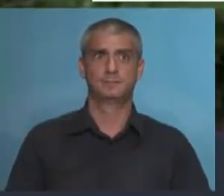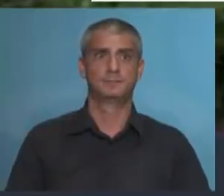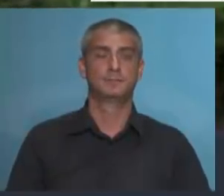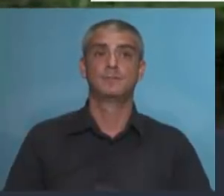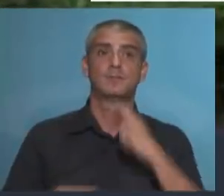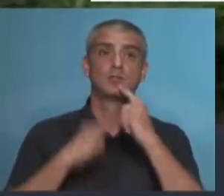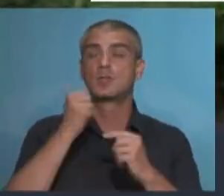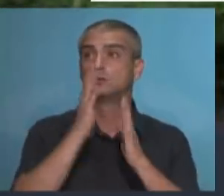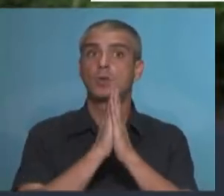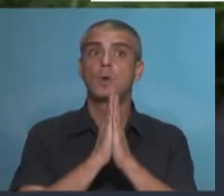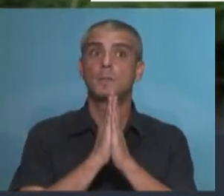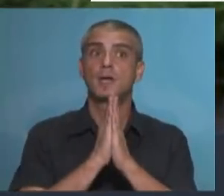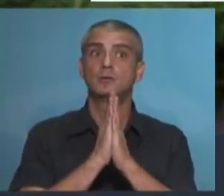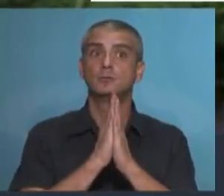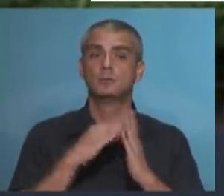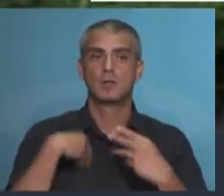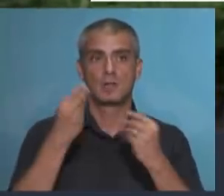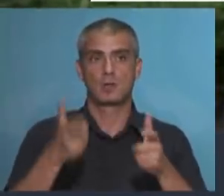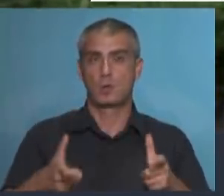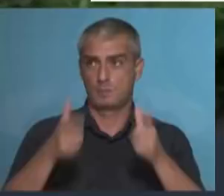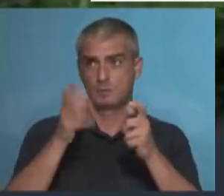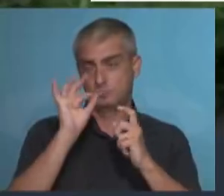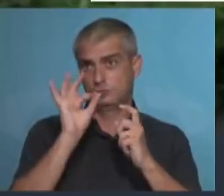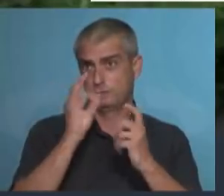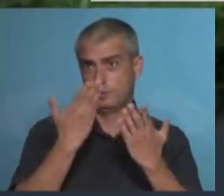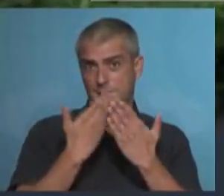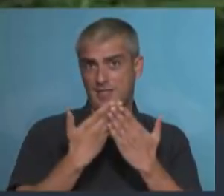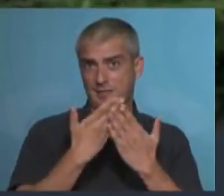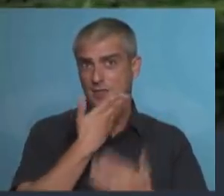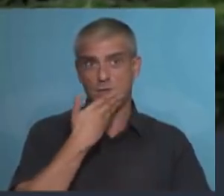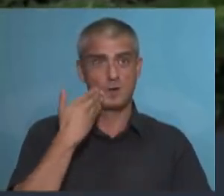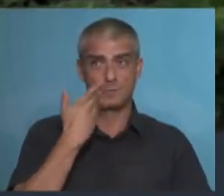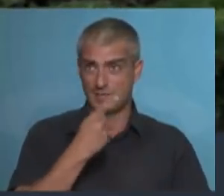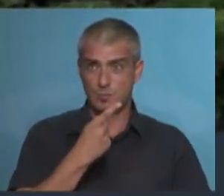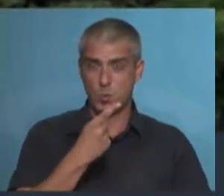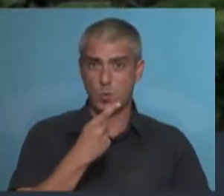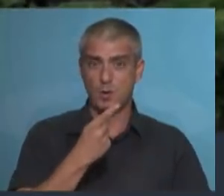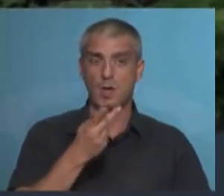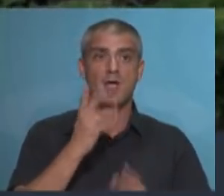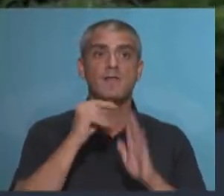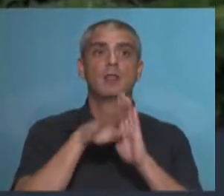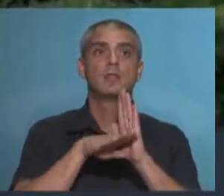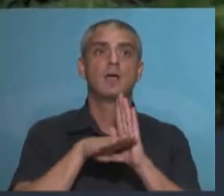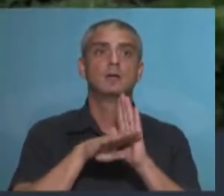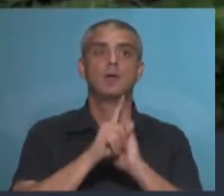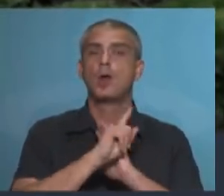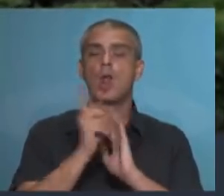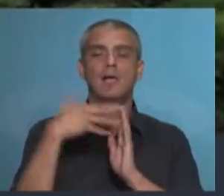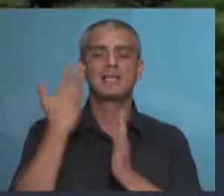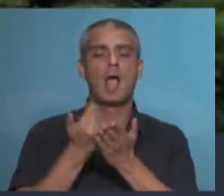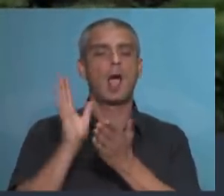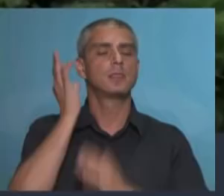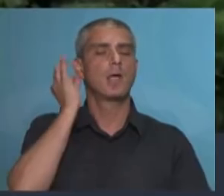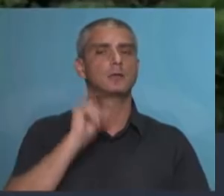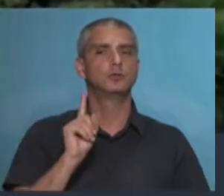שהוא ביקש, נתנו לו מבנה לצורך בכנסת ביום כיפור, אבל התנאי שלנו היה שלא יהיה